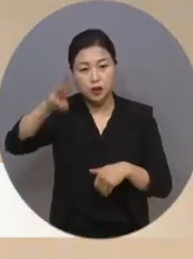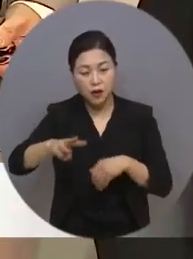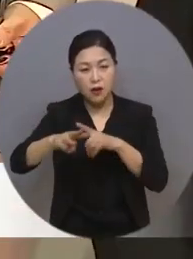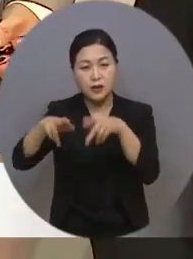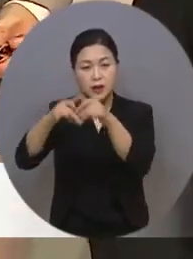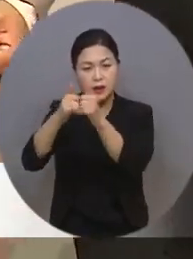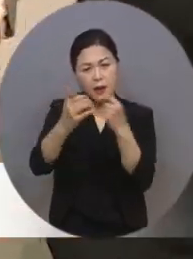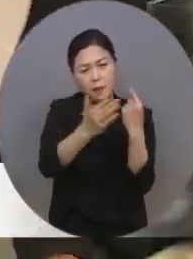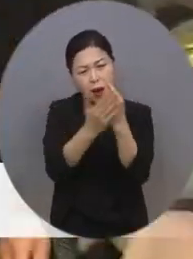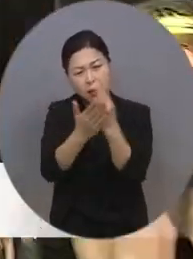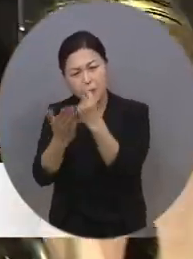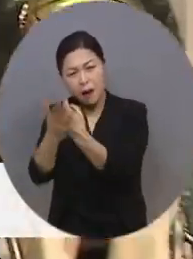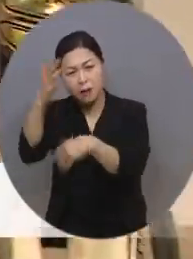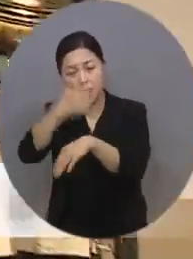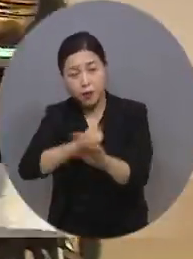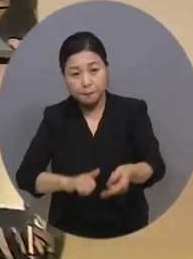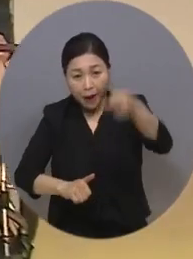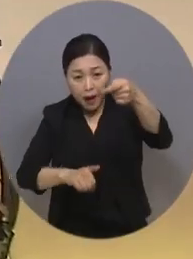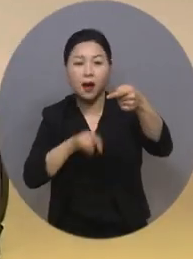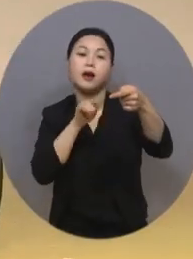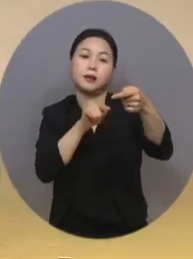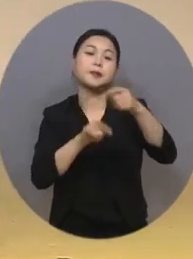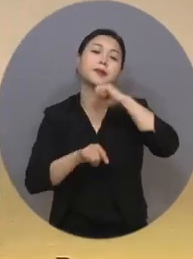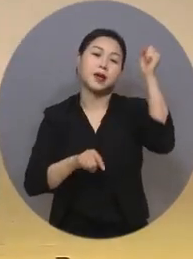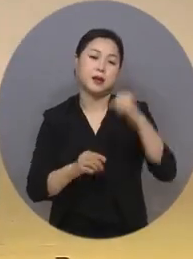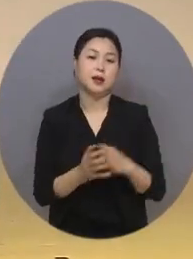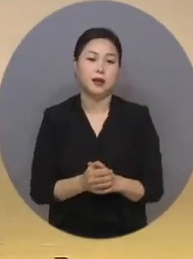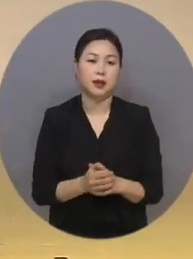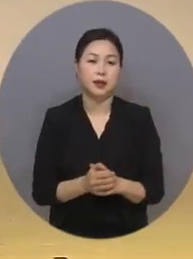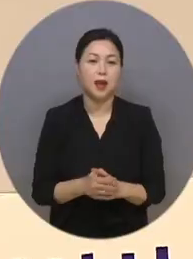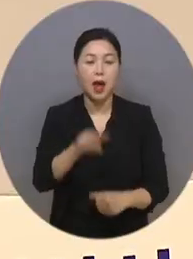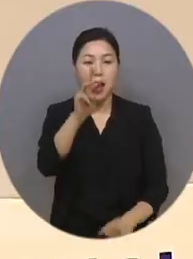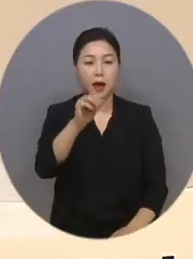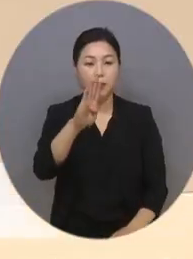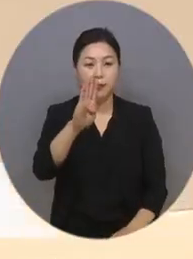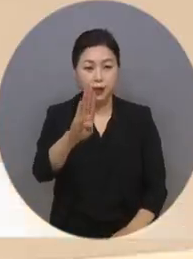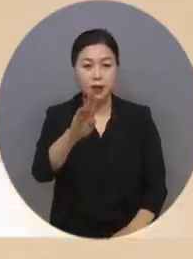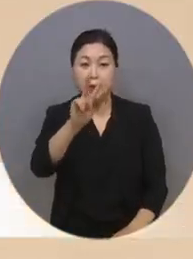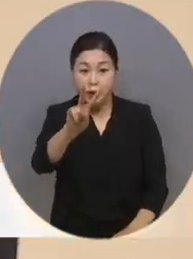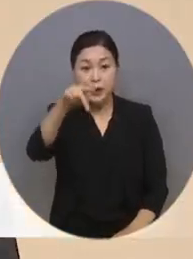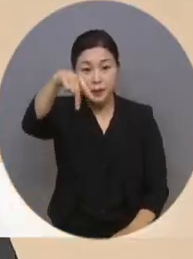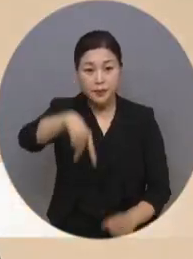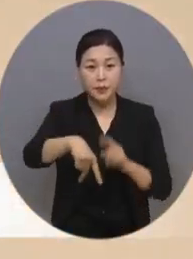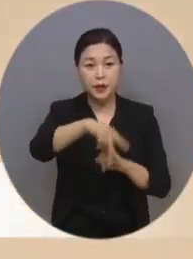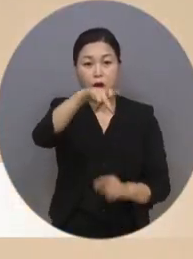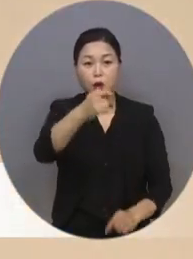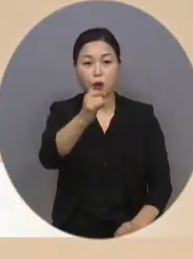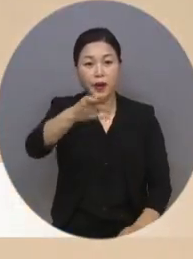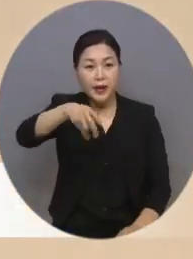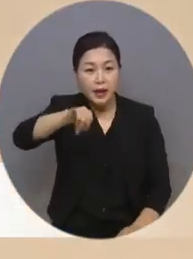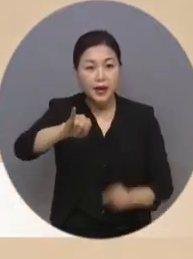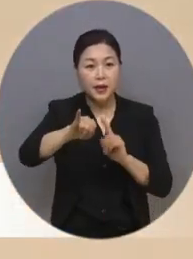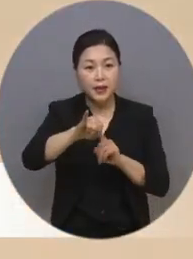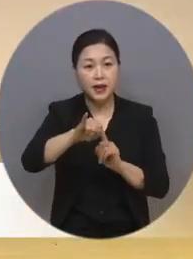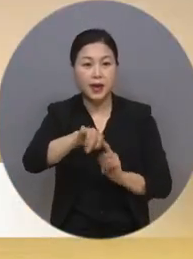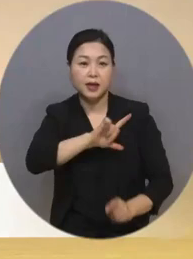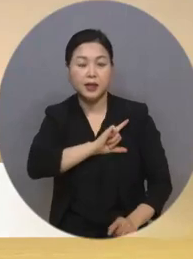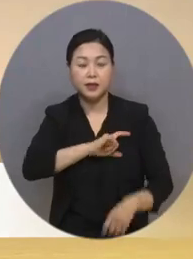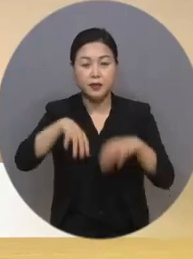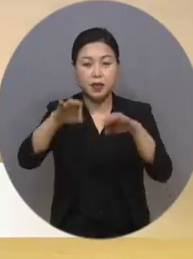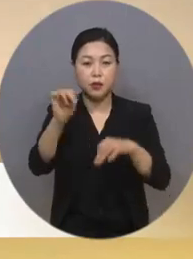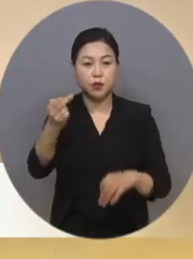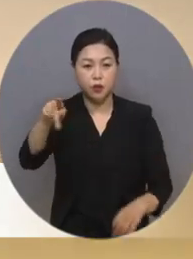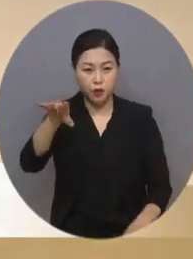첫해 챔피언 자리에 등극했습니다. 영예 MVP는 코웨이의 김우용 선수가 차지했습니다. 올